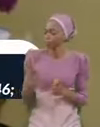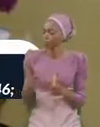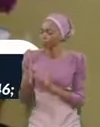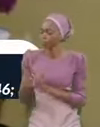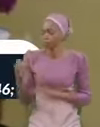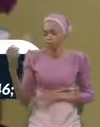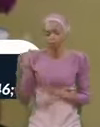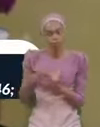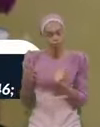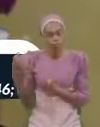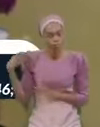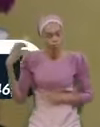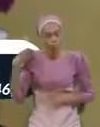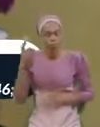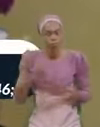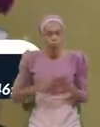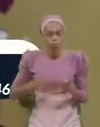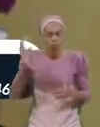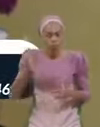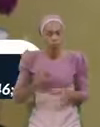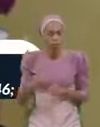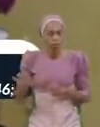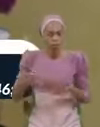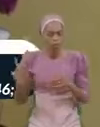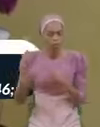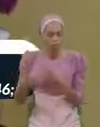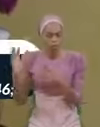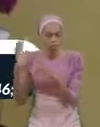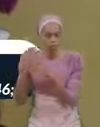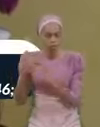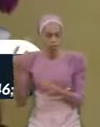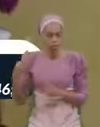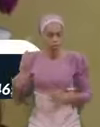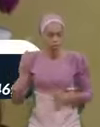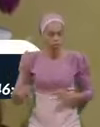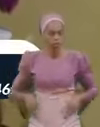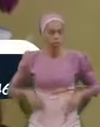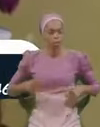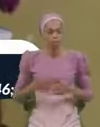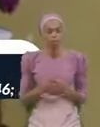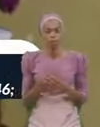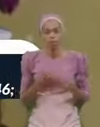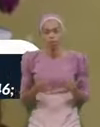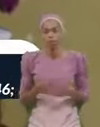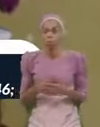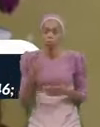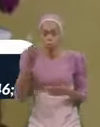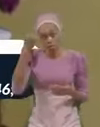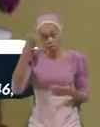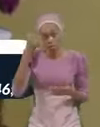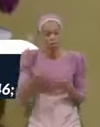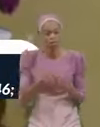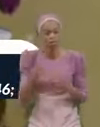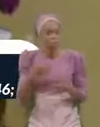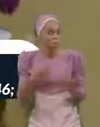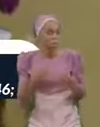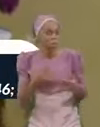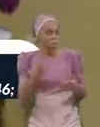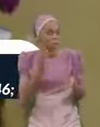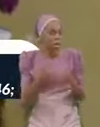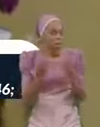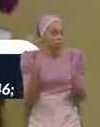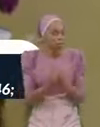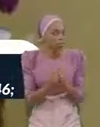que dois-je faire pour avoir la vie éternelle l'on naurait pensé qu'il posait avec le cœur de